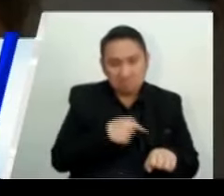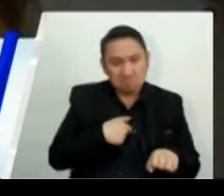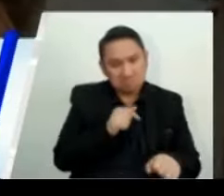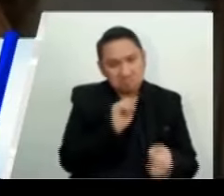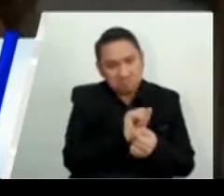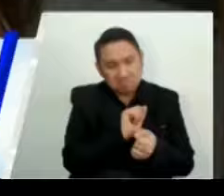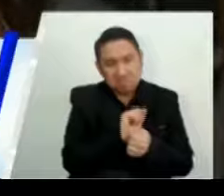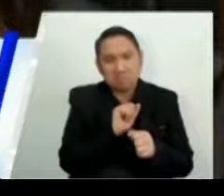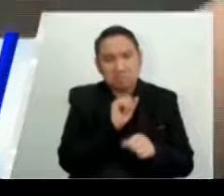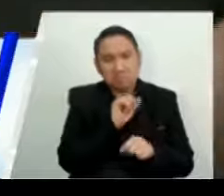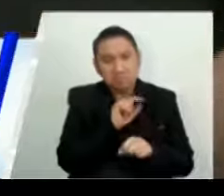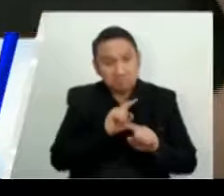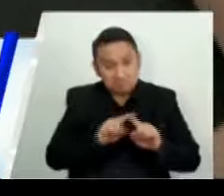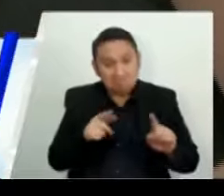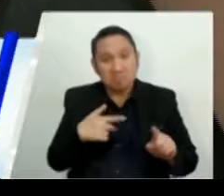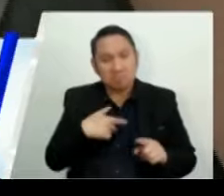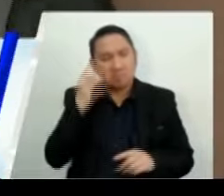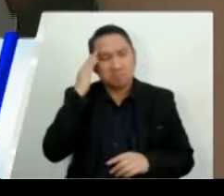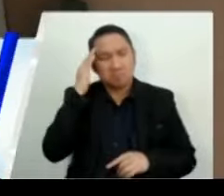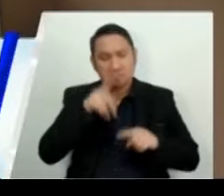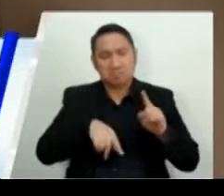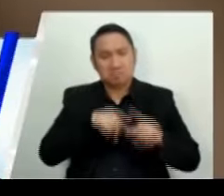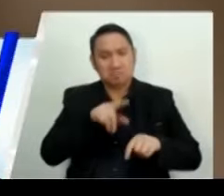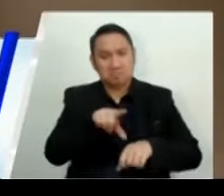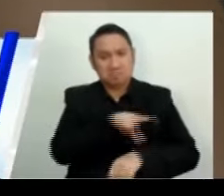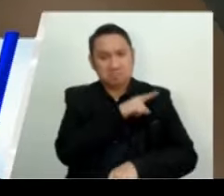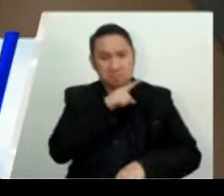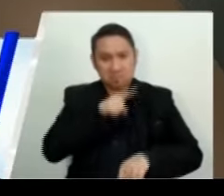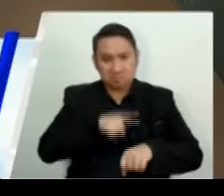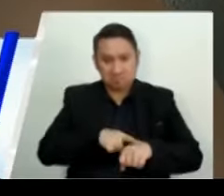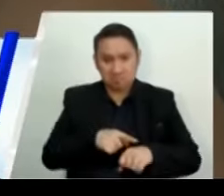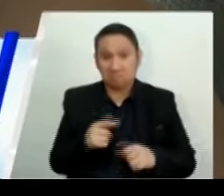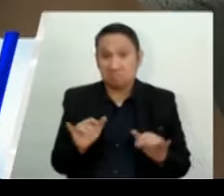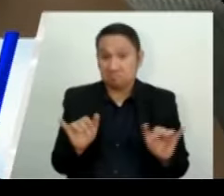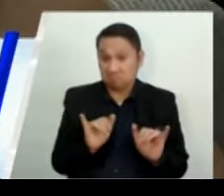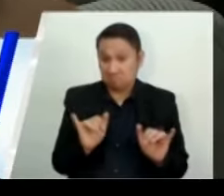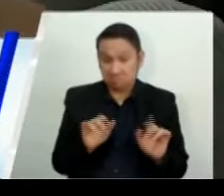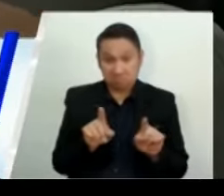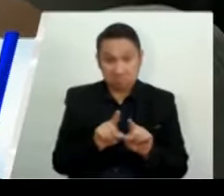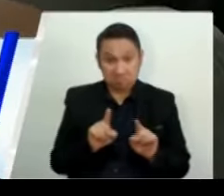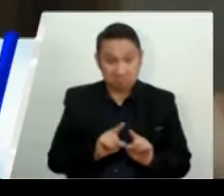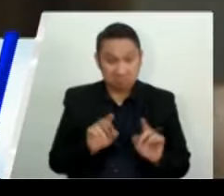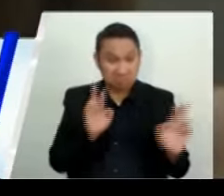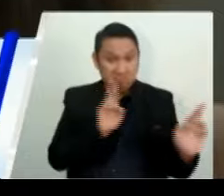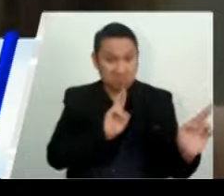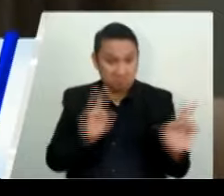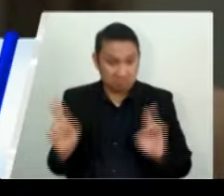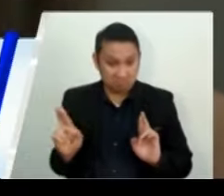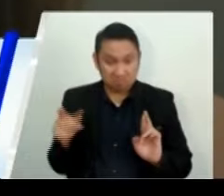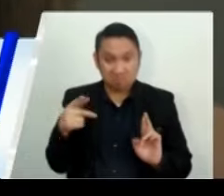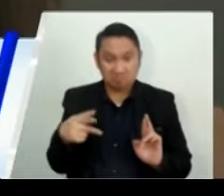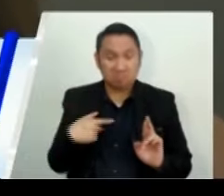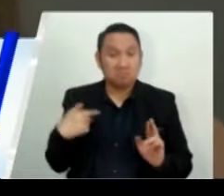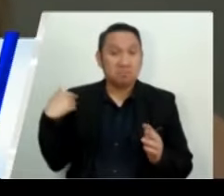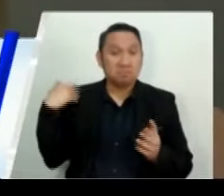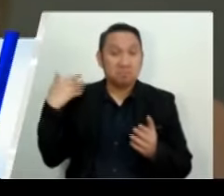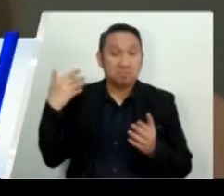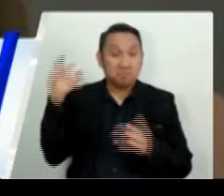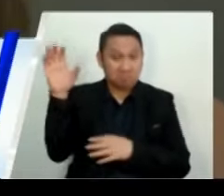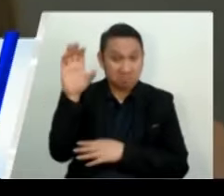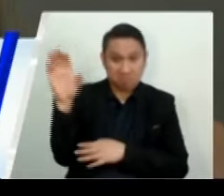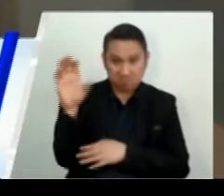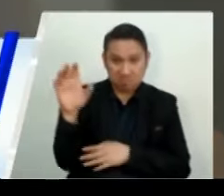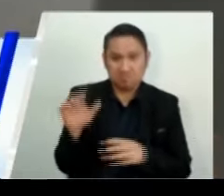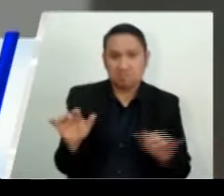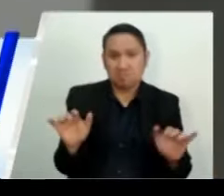so finally, eto na. Pinaghahandaan na rin ni Gabby ang padating na Pasko at mukhang katulad ng mga